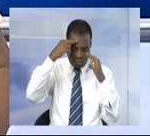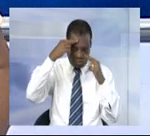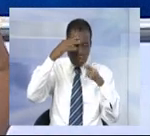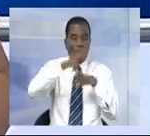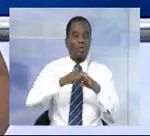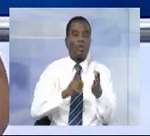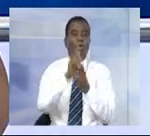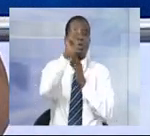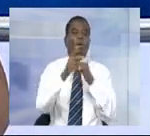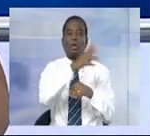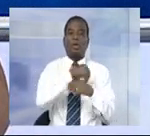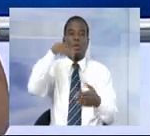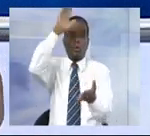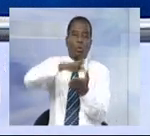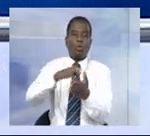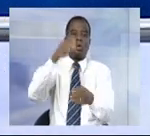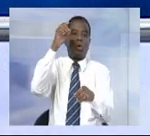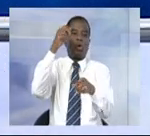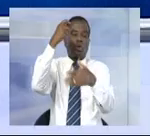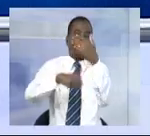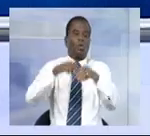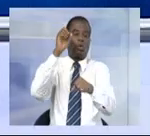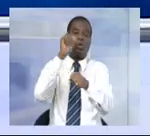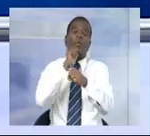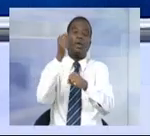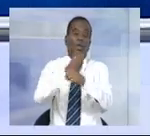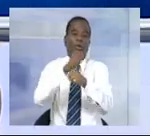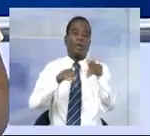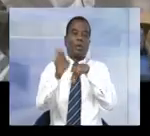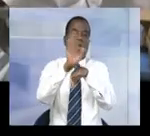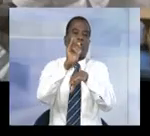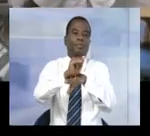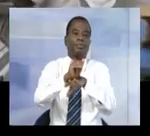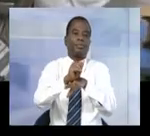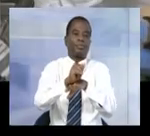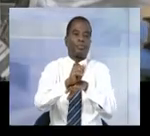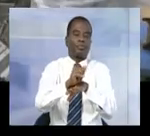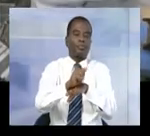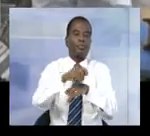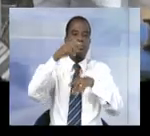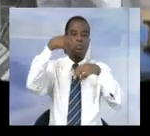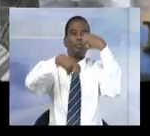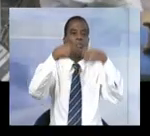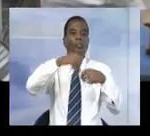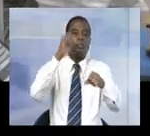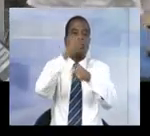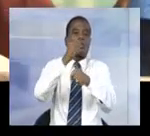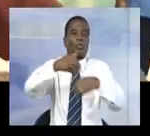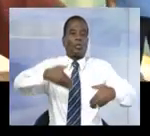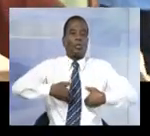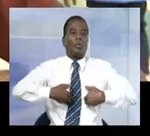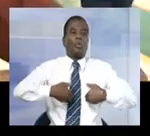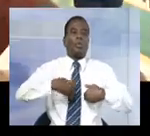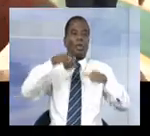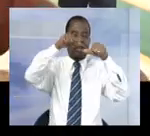stratégies visant à réduire le taux de chômage en Côte d'Ivoire. Jérôme Kofi Aboulin. La question de l'emploi des jeunes